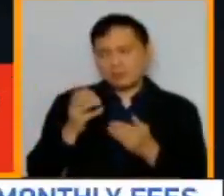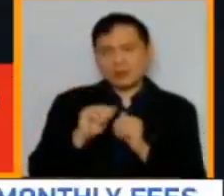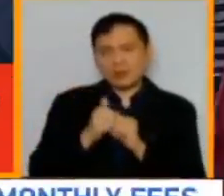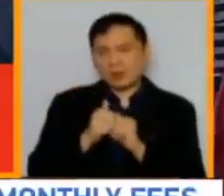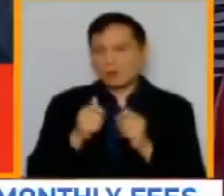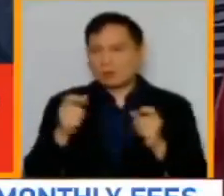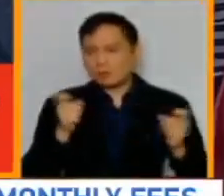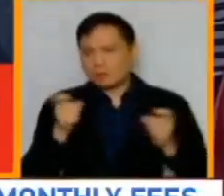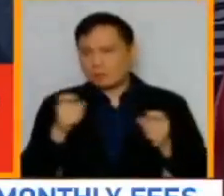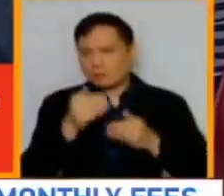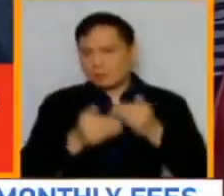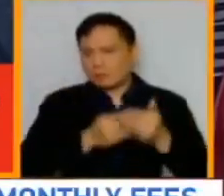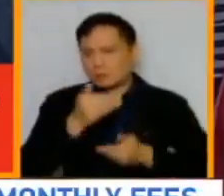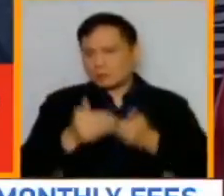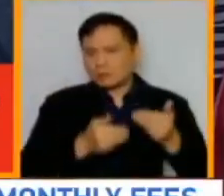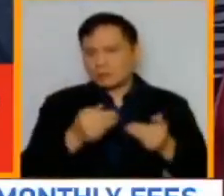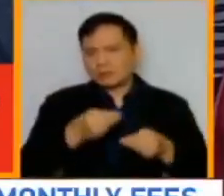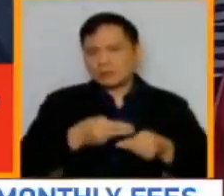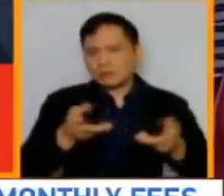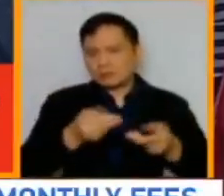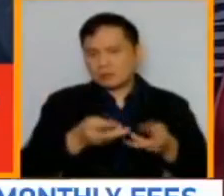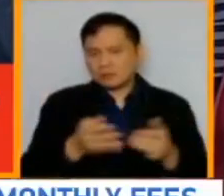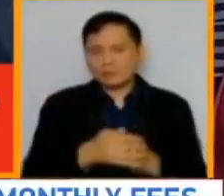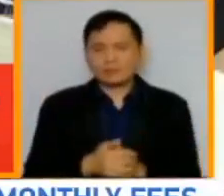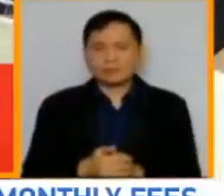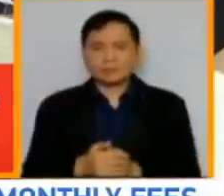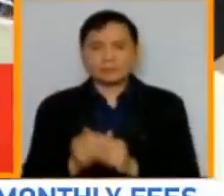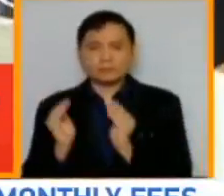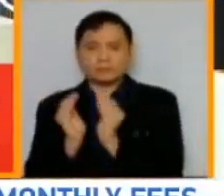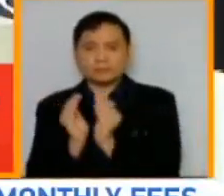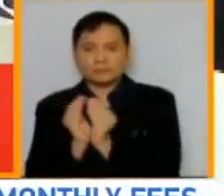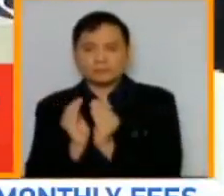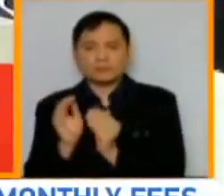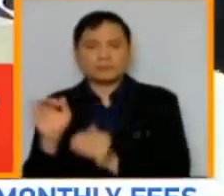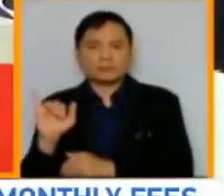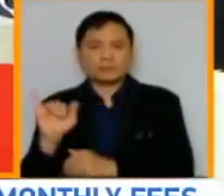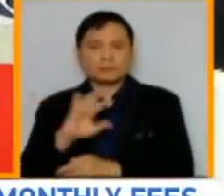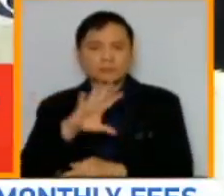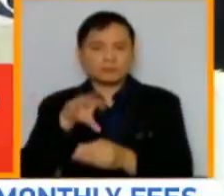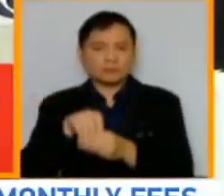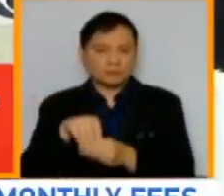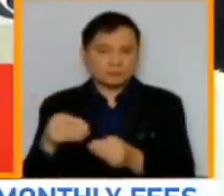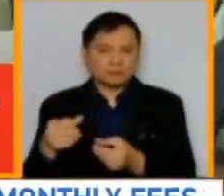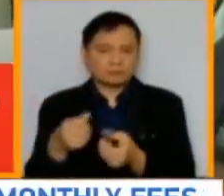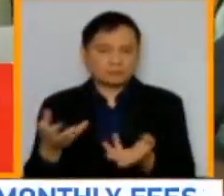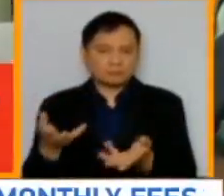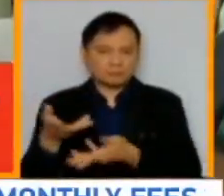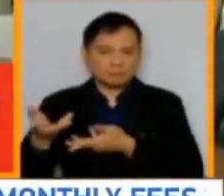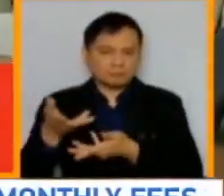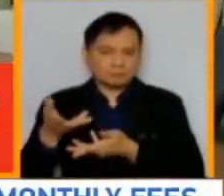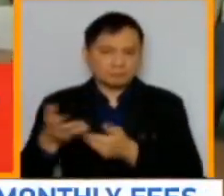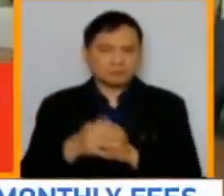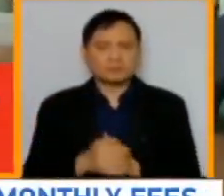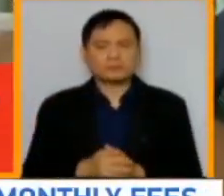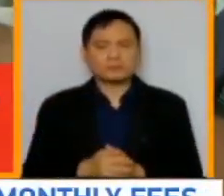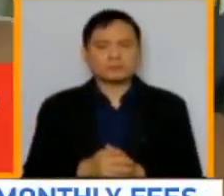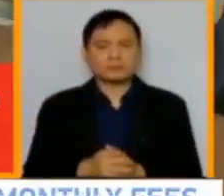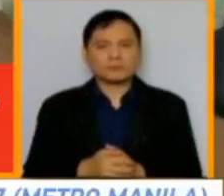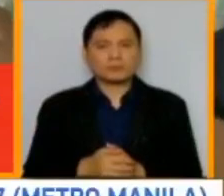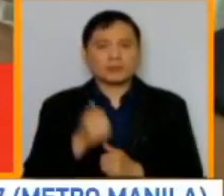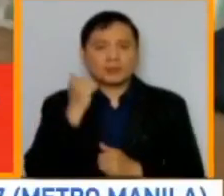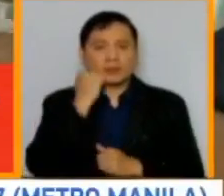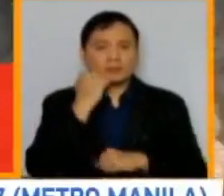Department of Social Welfare and Development ang mangasiwa rito. Pero para sa ilang daily wage earner, mas gusto nila ang dagdag sahod dahil hindi raw